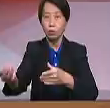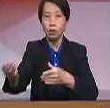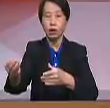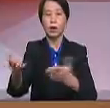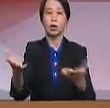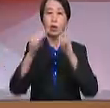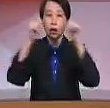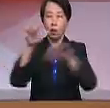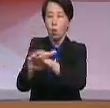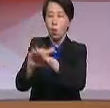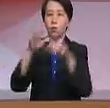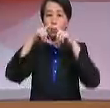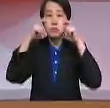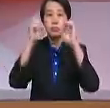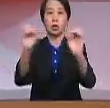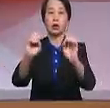di tempat awam yang bersesak,